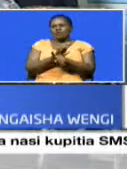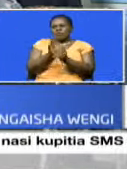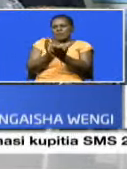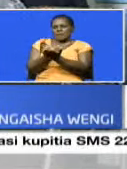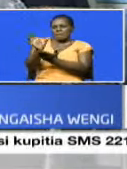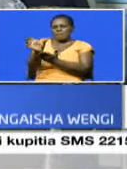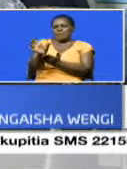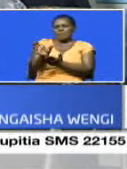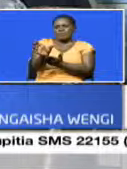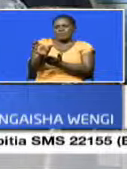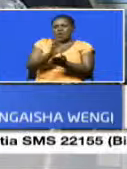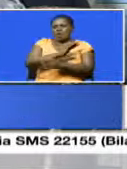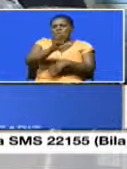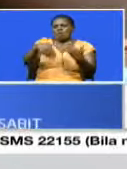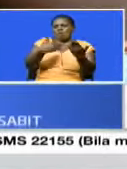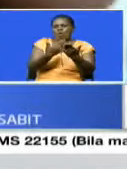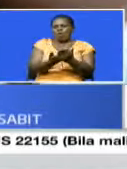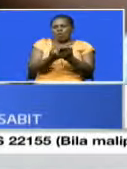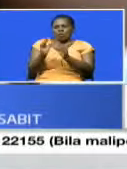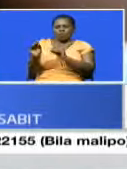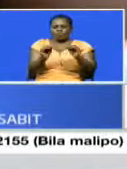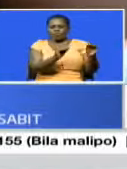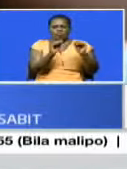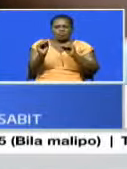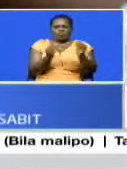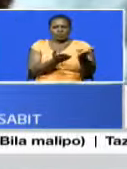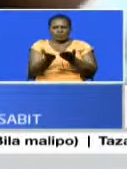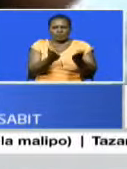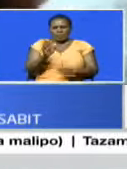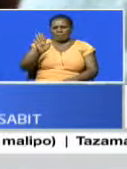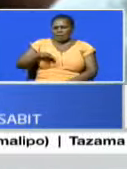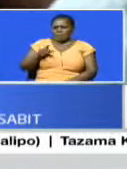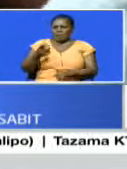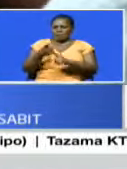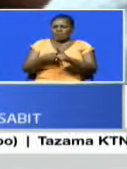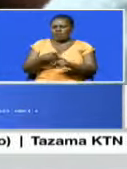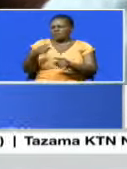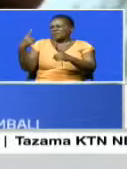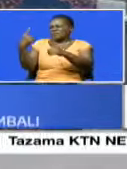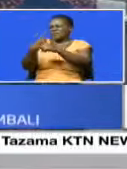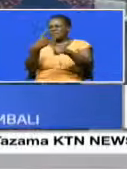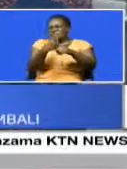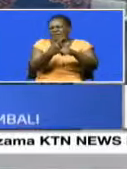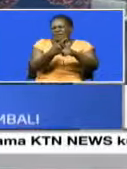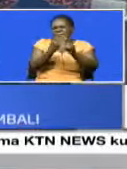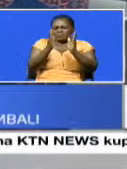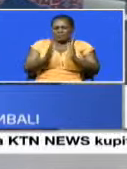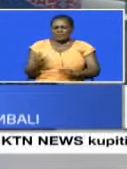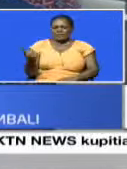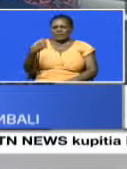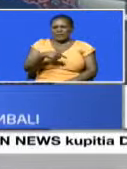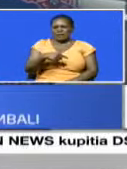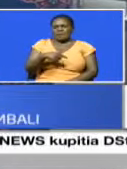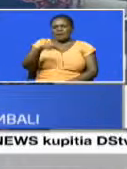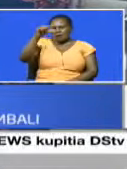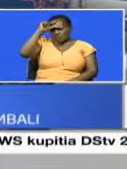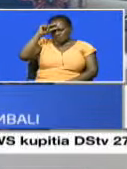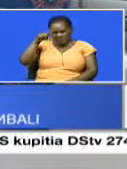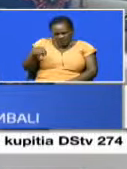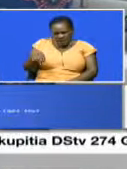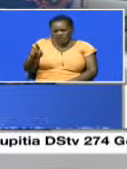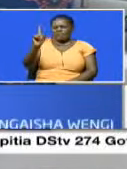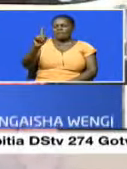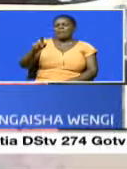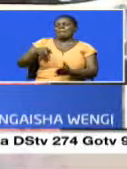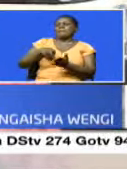funds the entire referral service. So whether a mother is coming from Loyangalani to here, the cost is catered by the